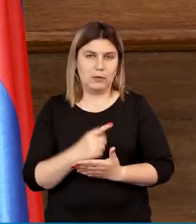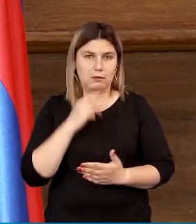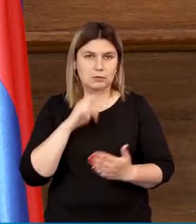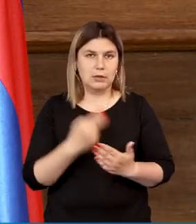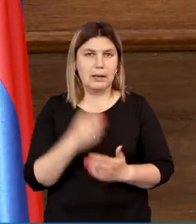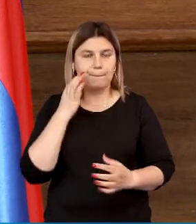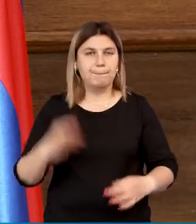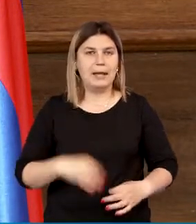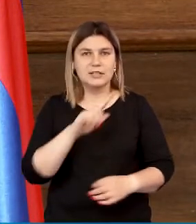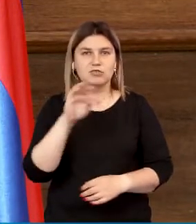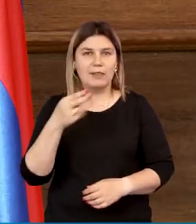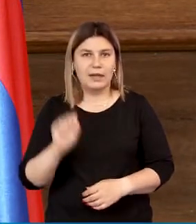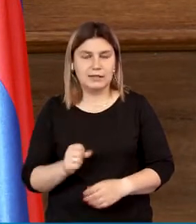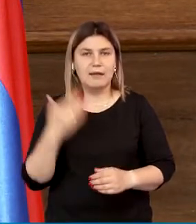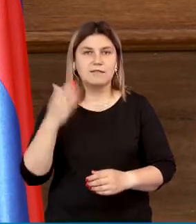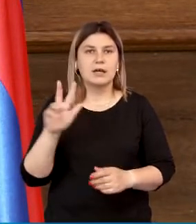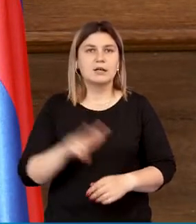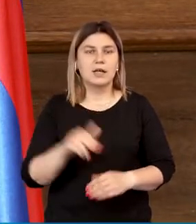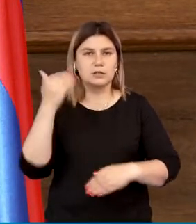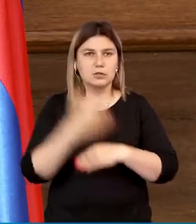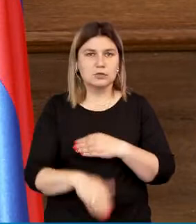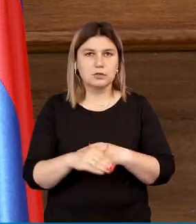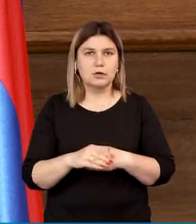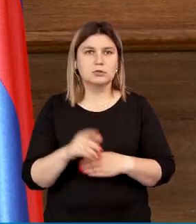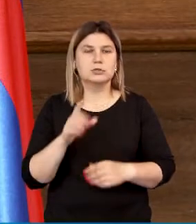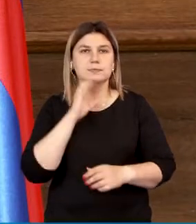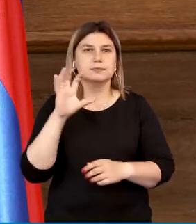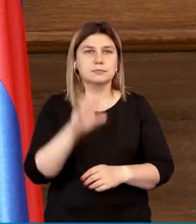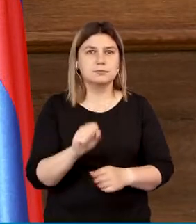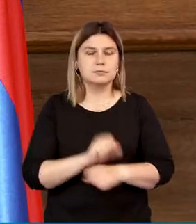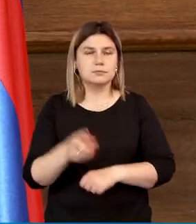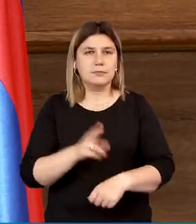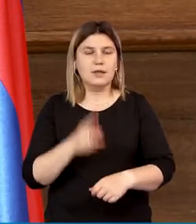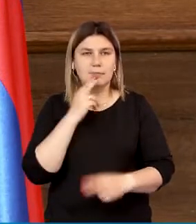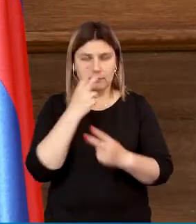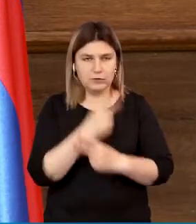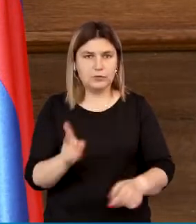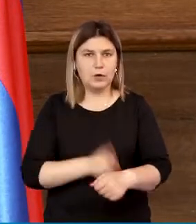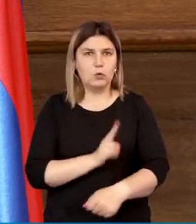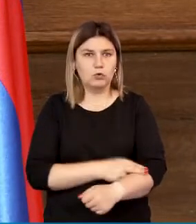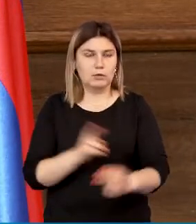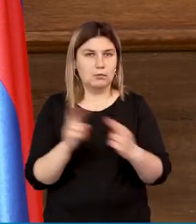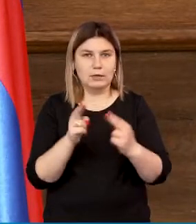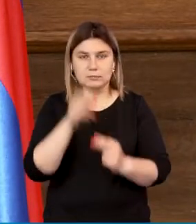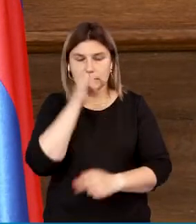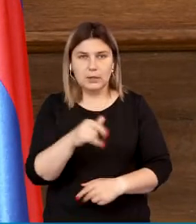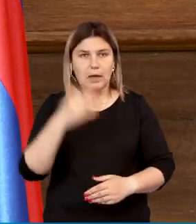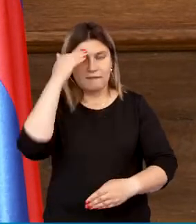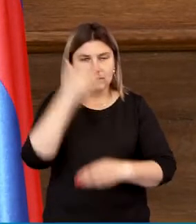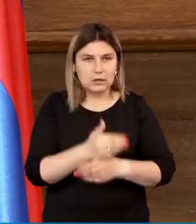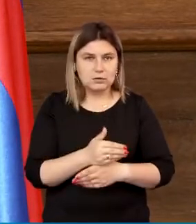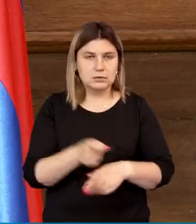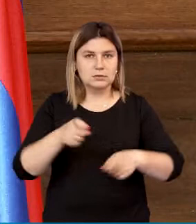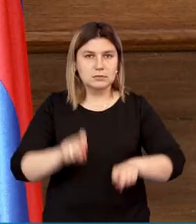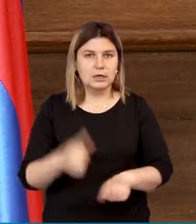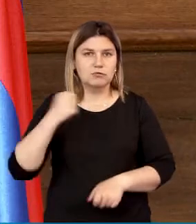Pani Żaneta pisze tak. Witam. Kiedy skończy się polowanie, żeby umówić wizytę w urzędzie? Bo to nie można nazwać umawianiem się. Jeśli ludzie siedzą po nocach